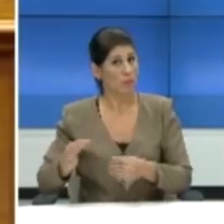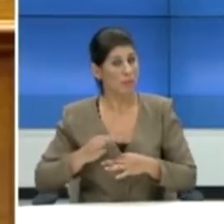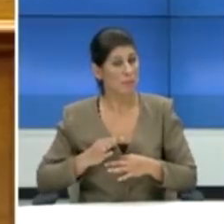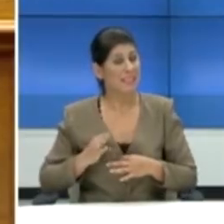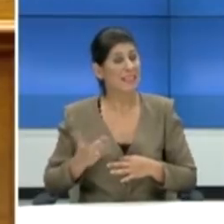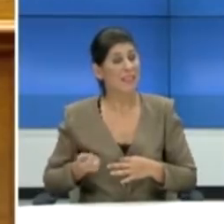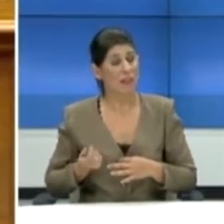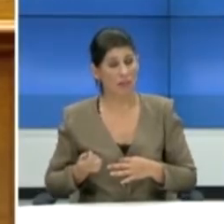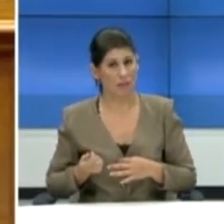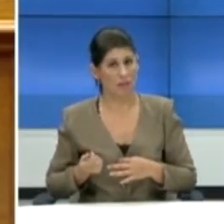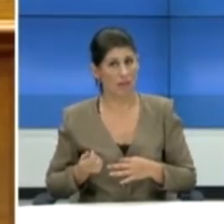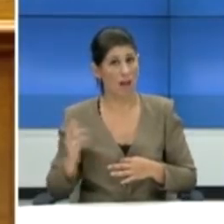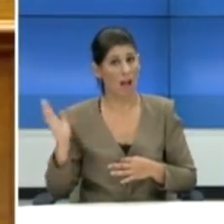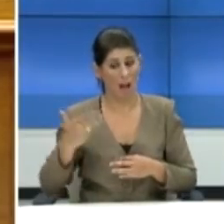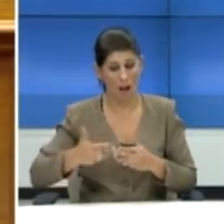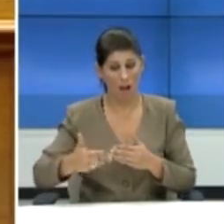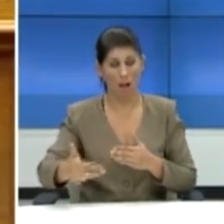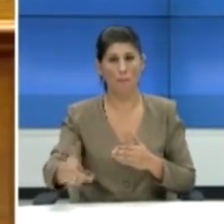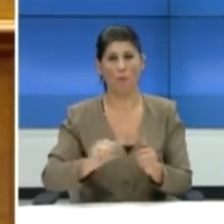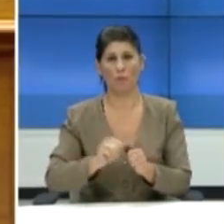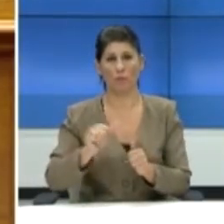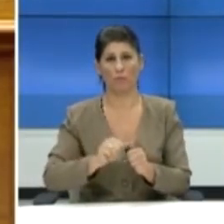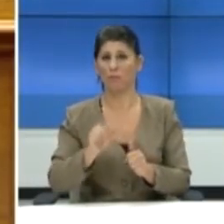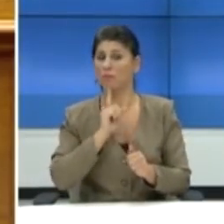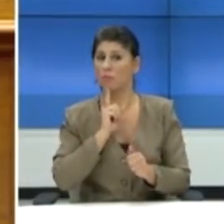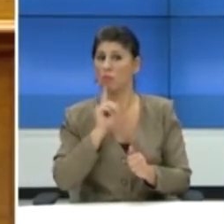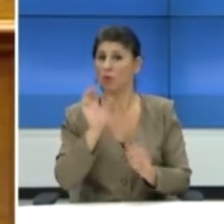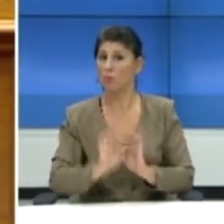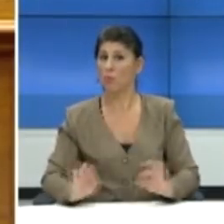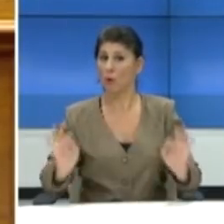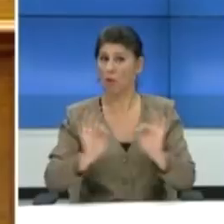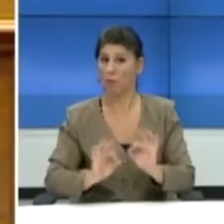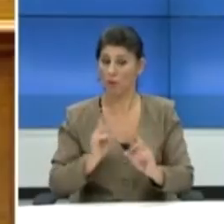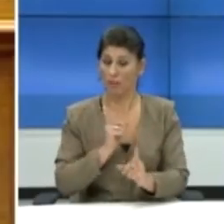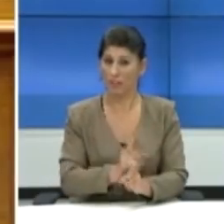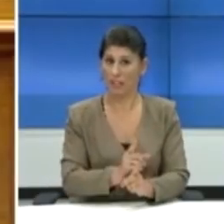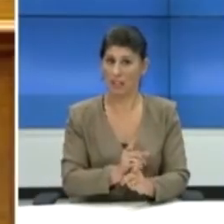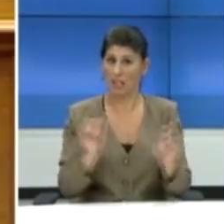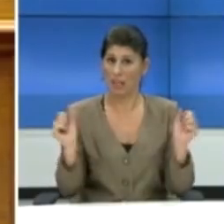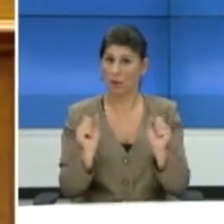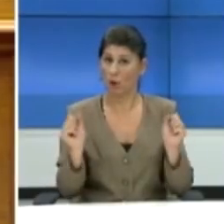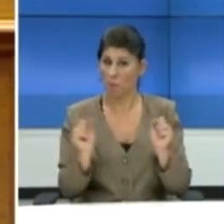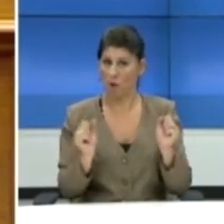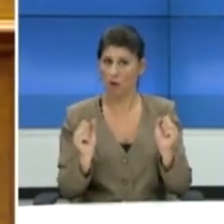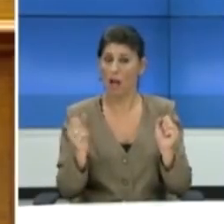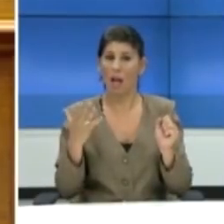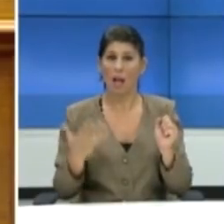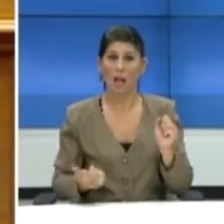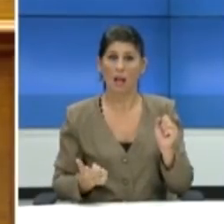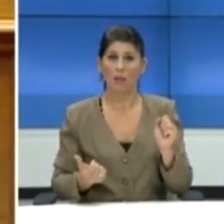θα συμβεί αν τους επόμενους μήνες, όπως προειδοποιούν οι ειδικοί για τους χειμερινούς μήνες,